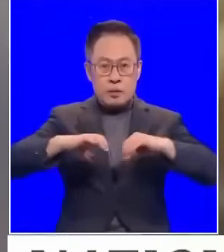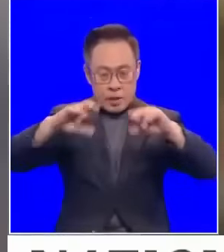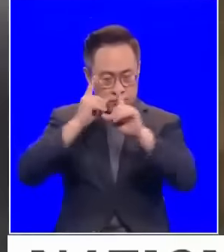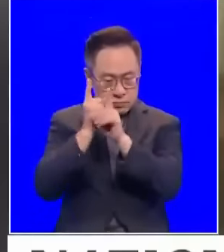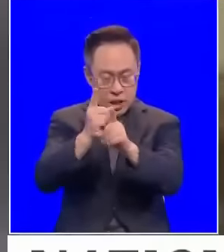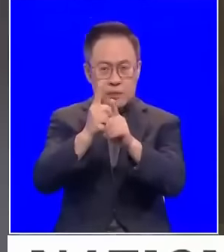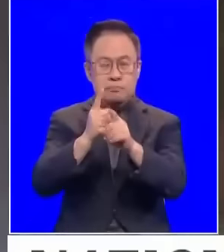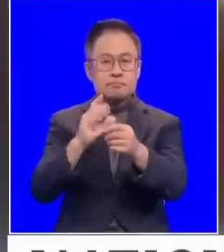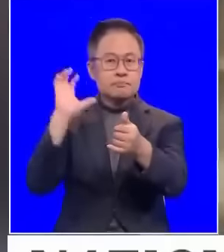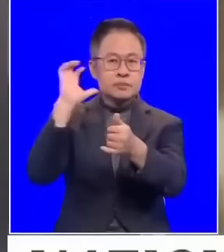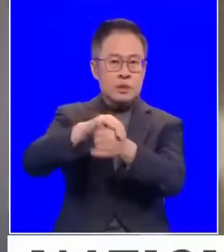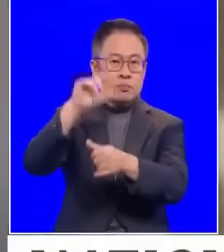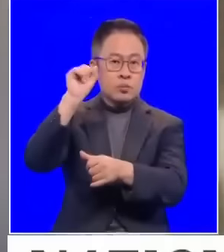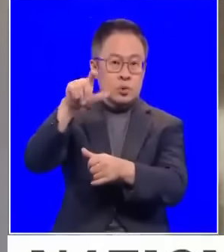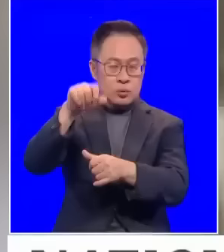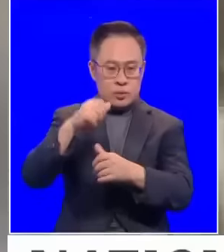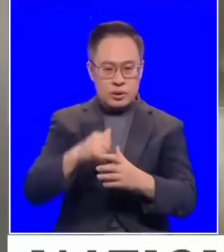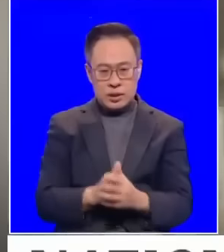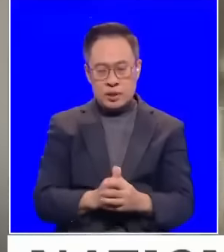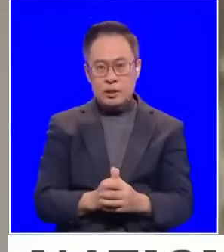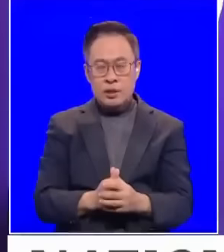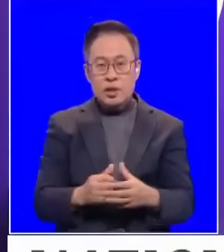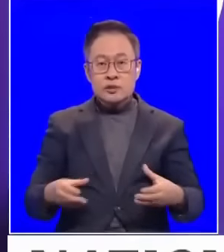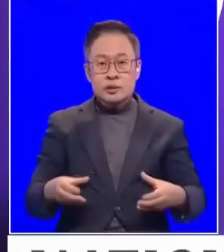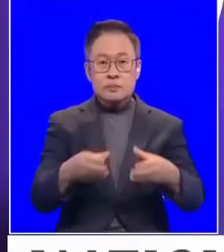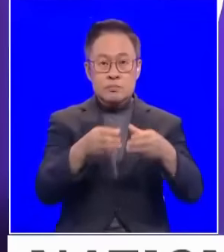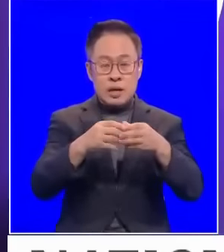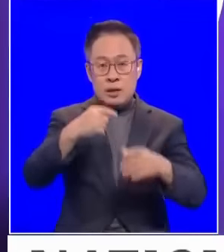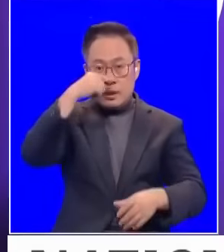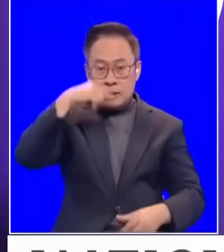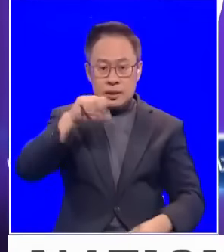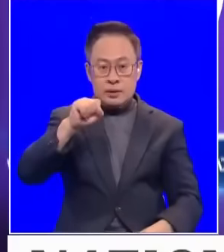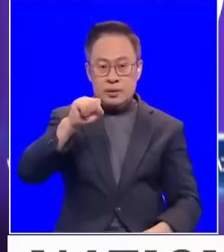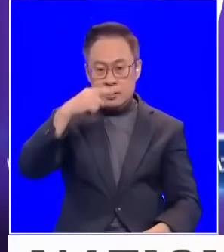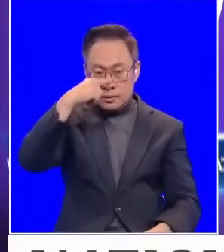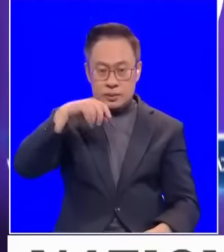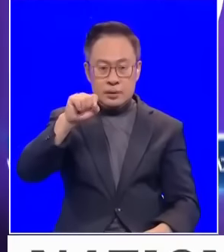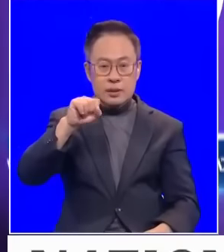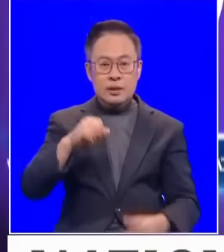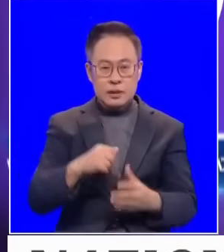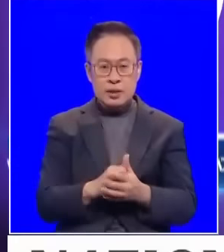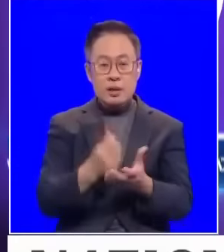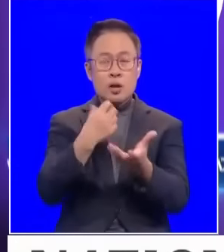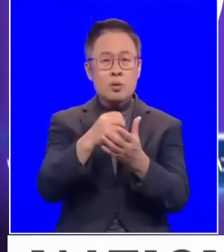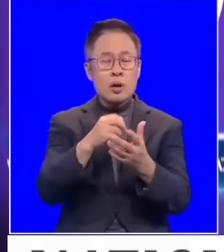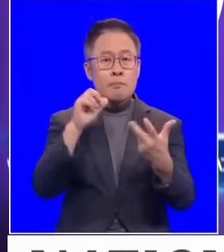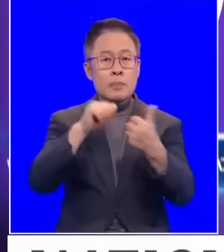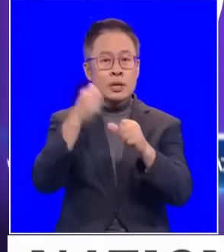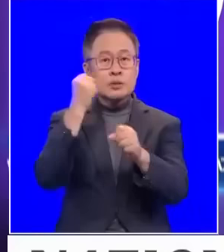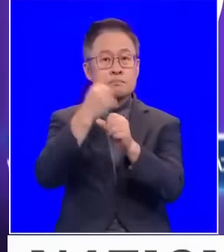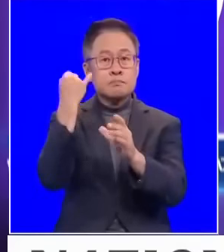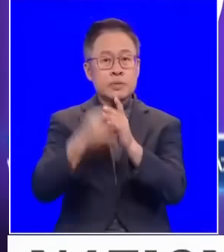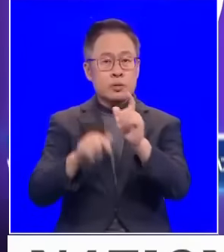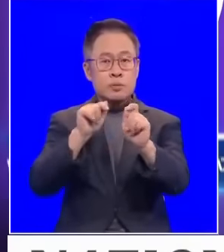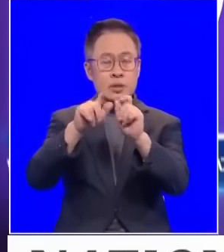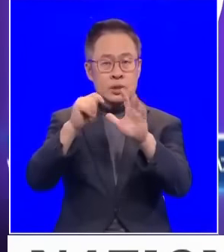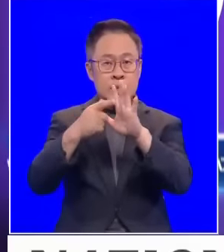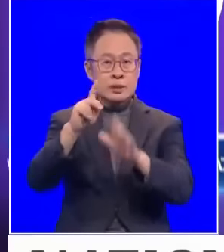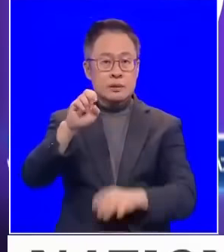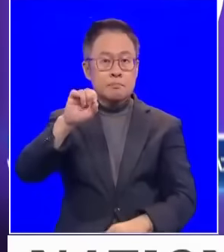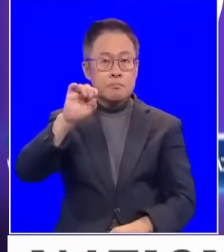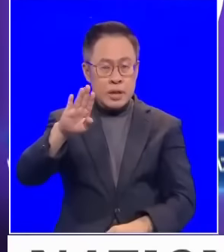โดยพรรคไทยสร้างไทยเขาออกแถลงการคดีตากใบนะคะโดยบอกว่าคดีตากใบเป็นคดีที่ละเอียดอ่อนกระทบกับความมั่นคงของชาติ